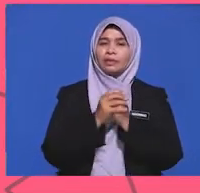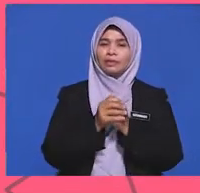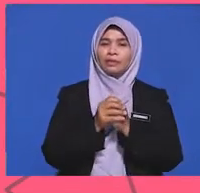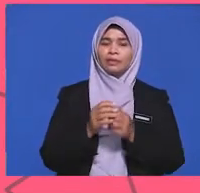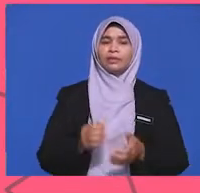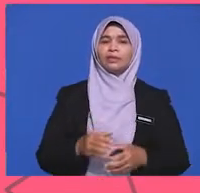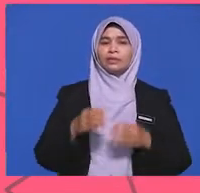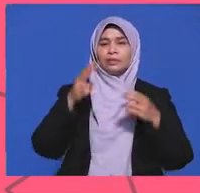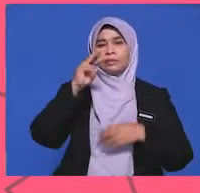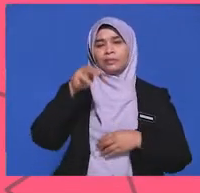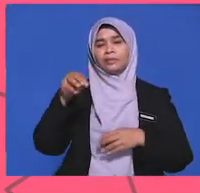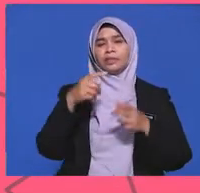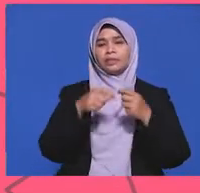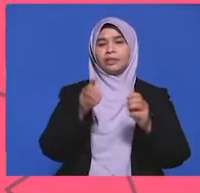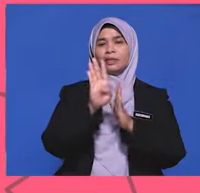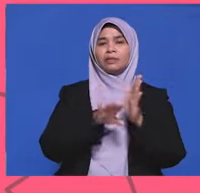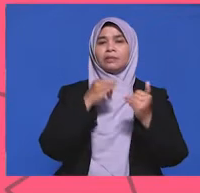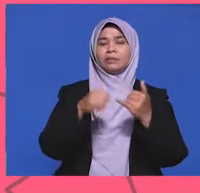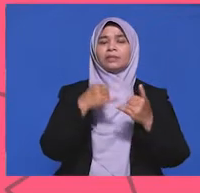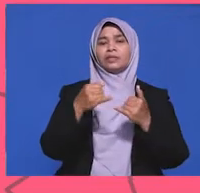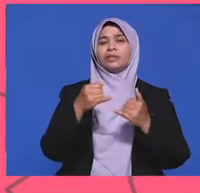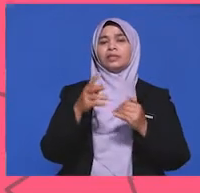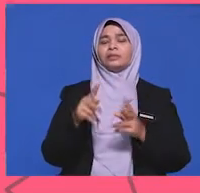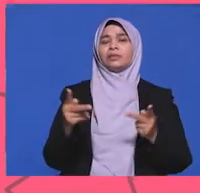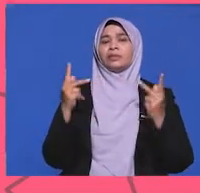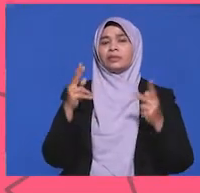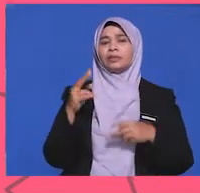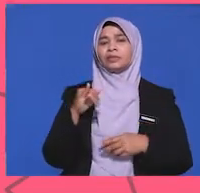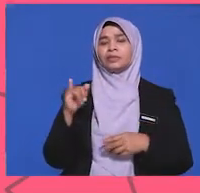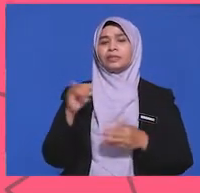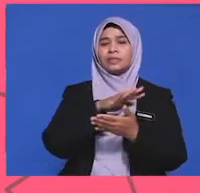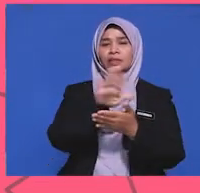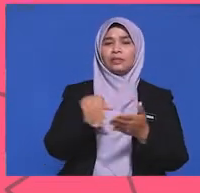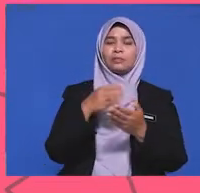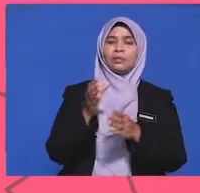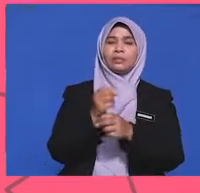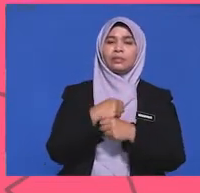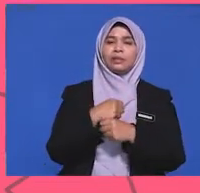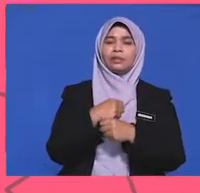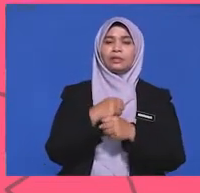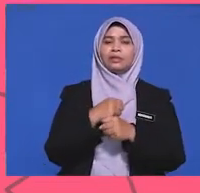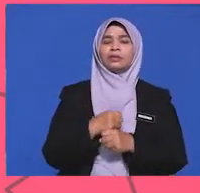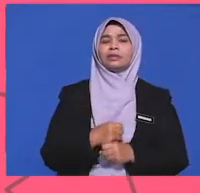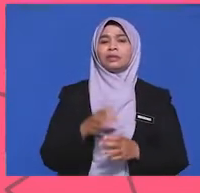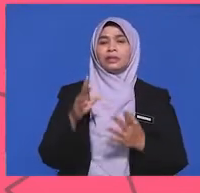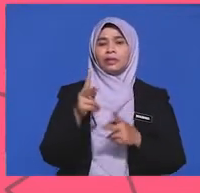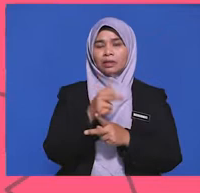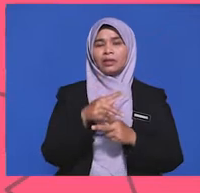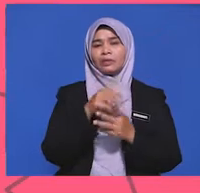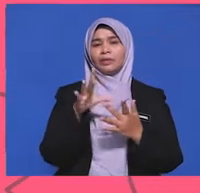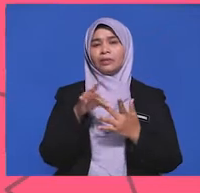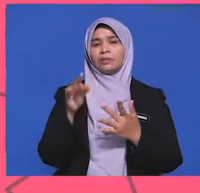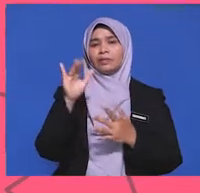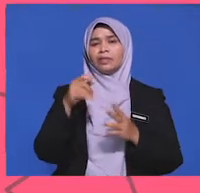Tahniah! Murid-murid telah berjaya menguasai semua bentuk struktur kawalan pilihan